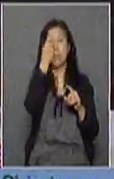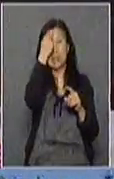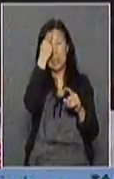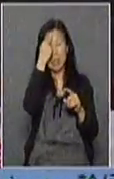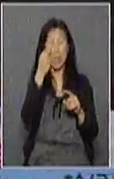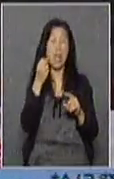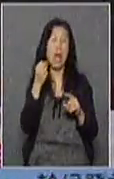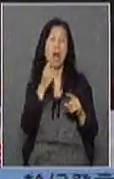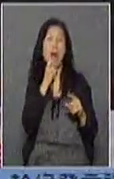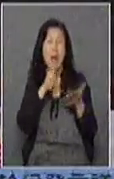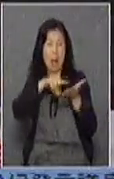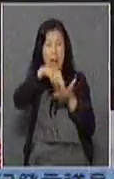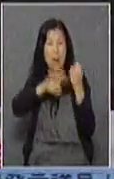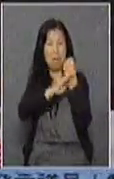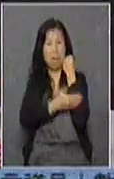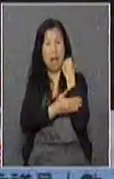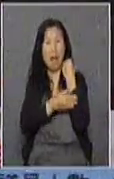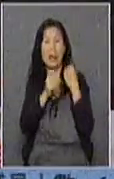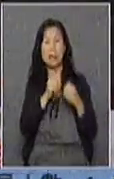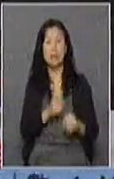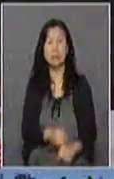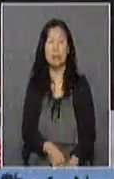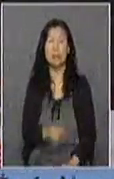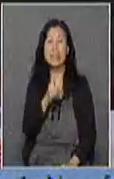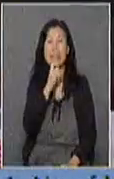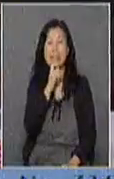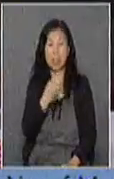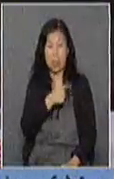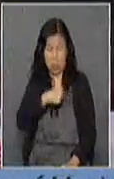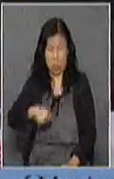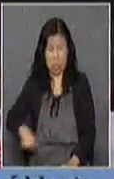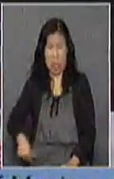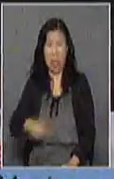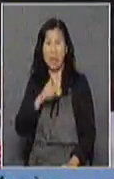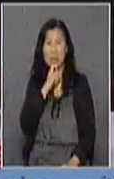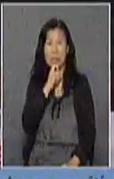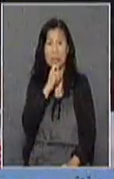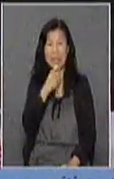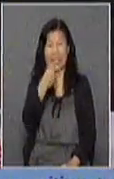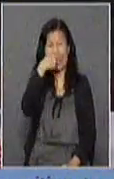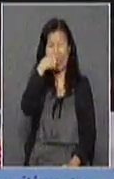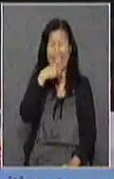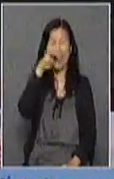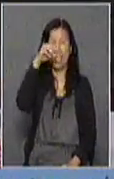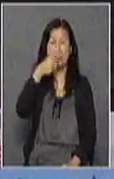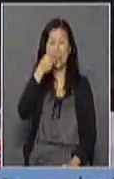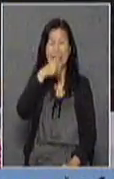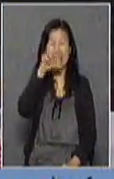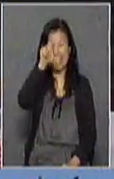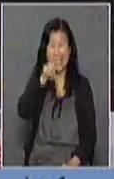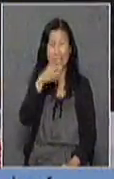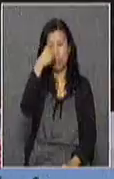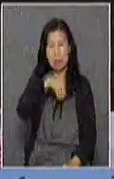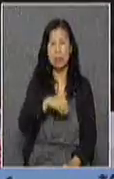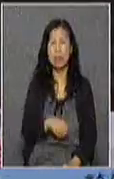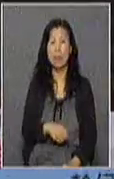詢。昨天有議員說梁振英的施政報告食字，食了一些字，在